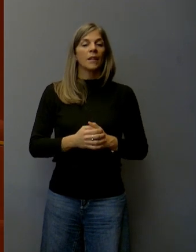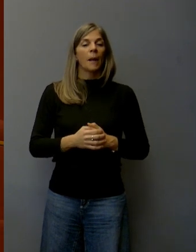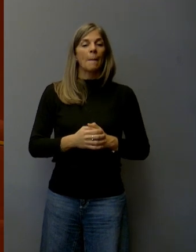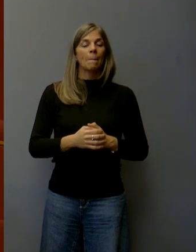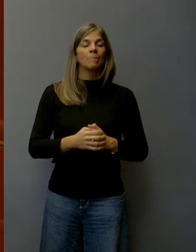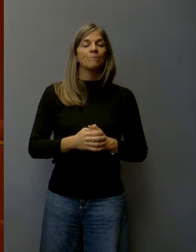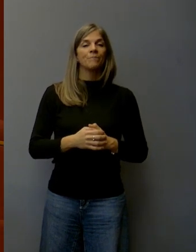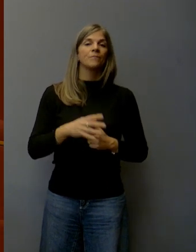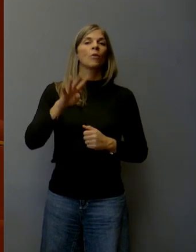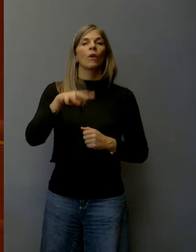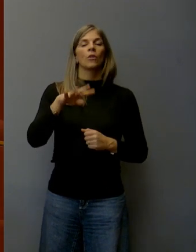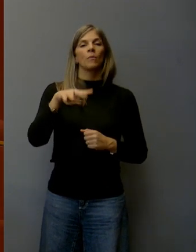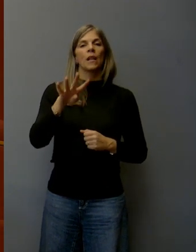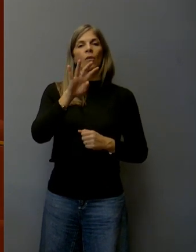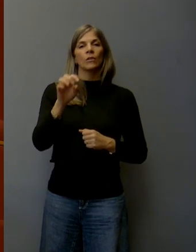4.428